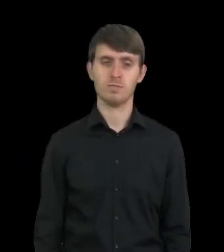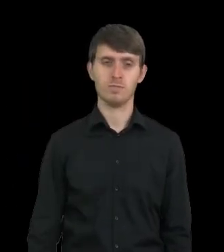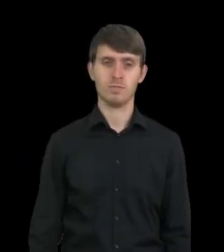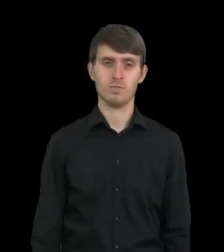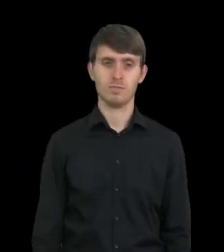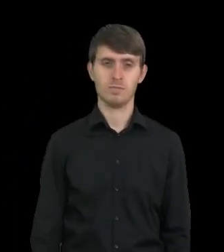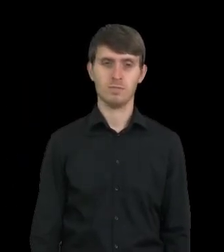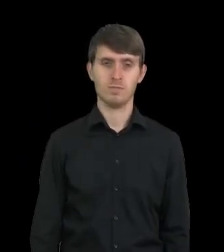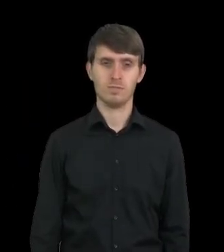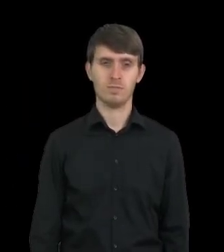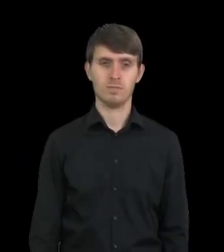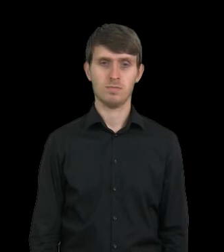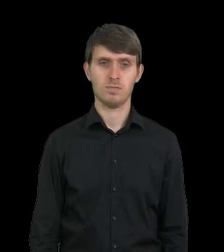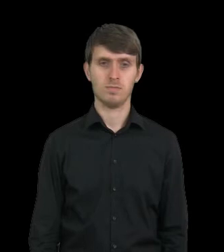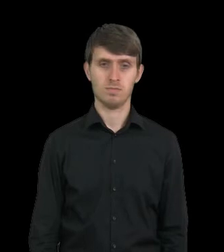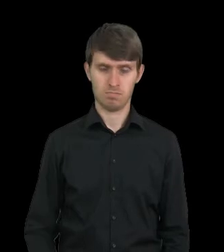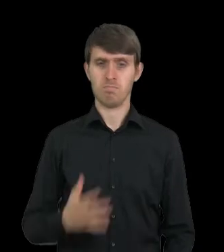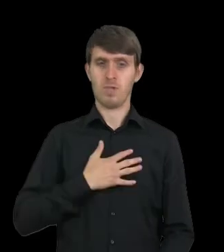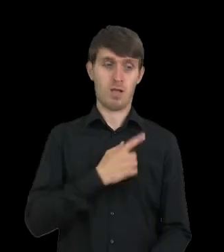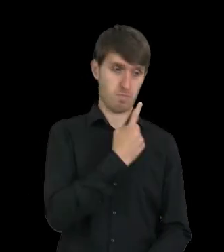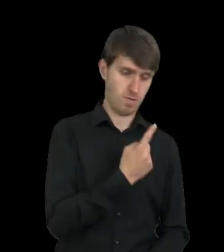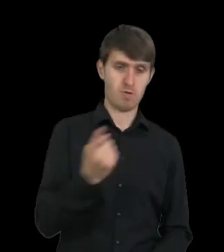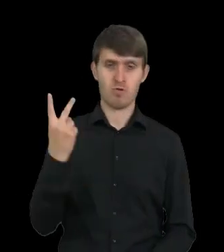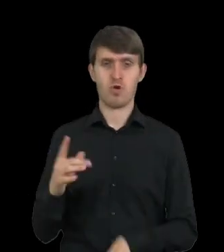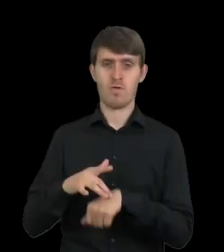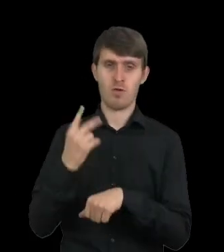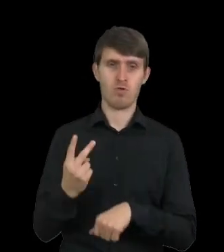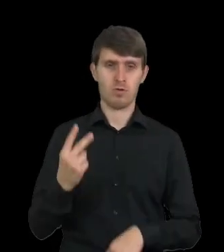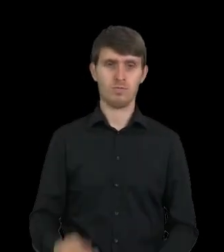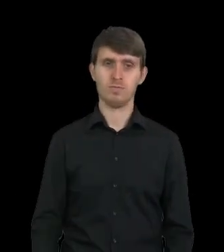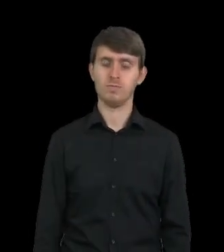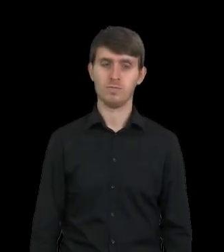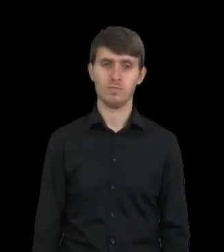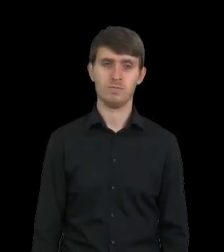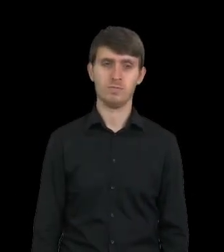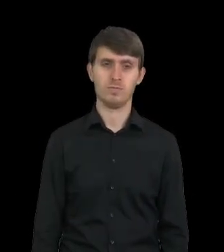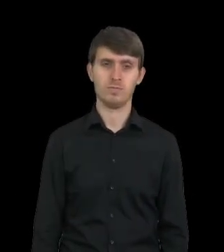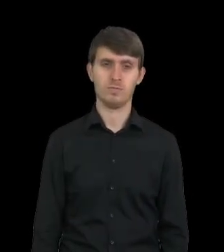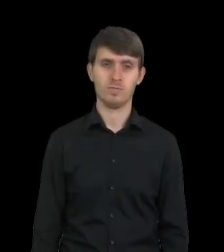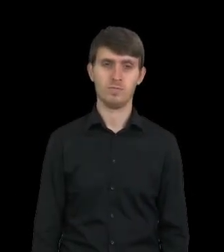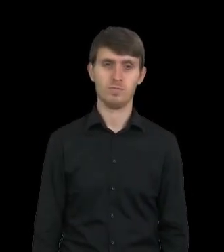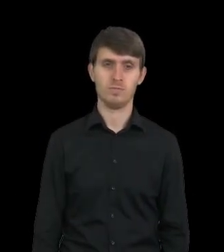odjąć 3 równa się minus 5. To jest drugie rozwiązanie.